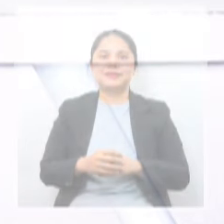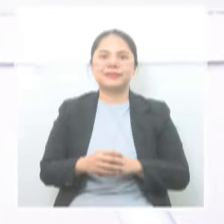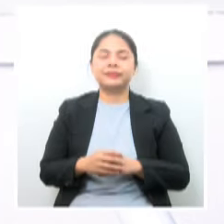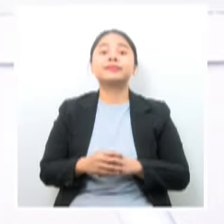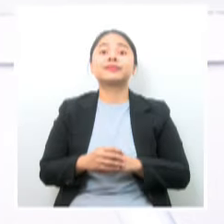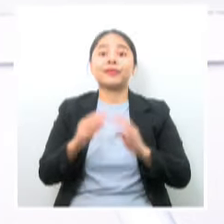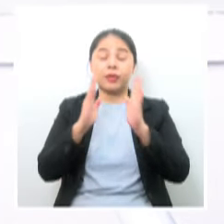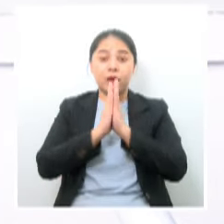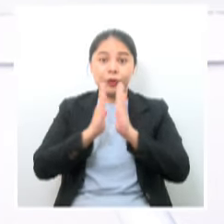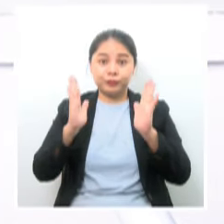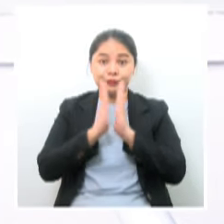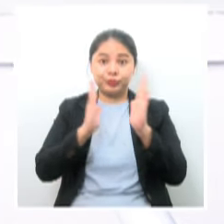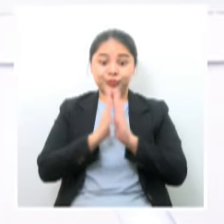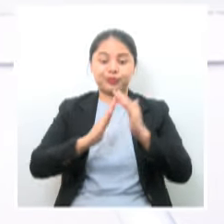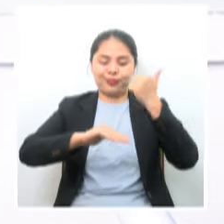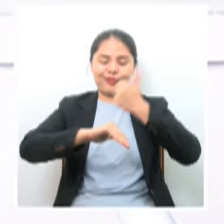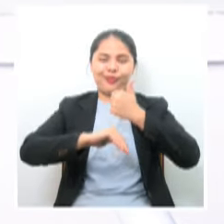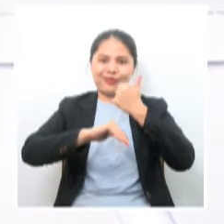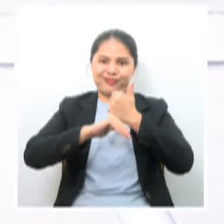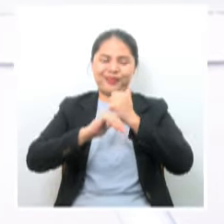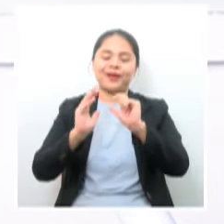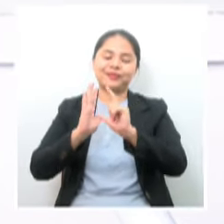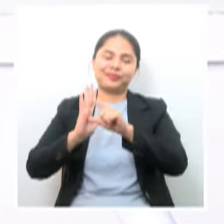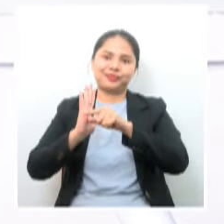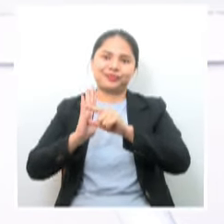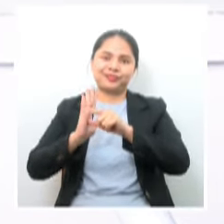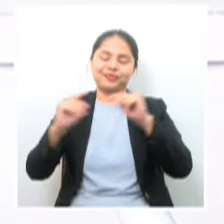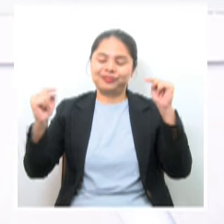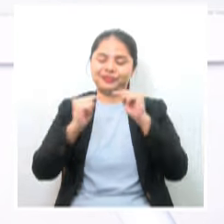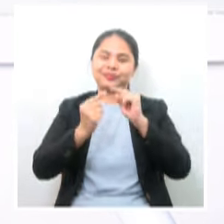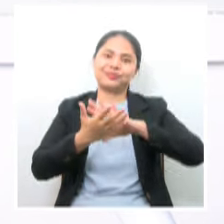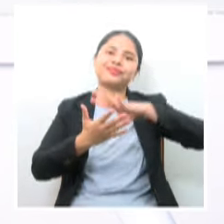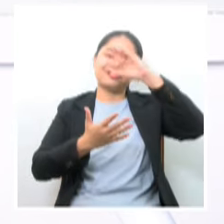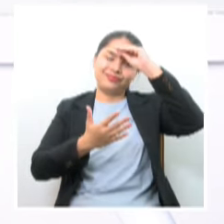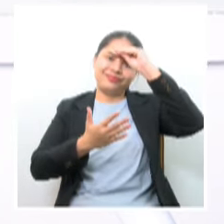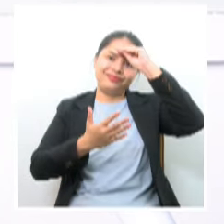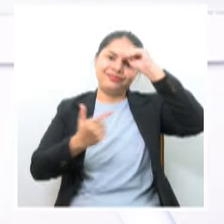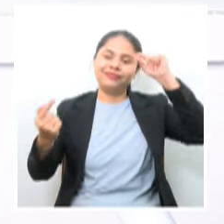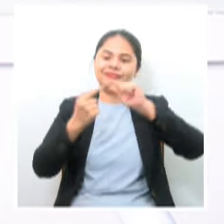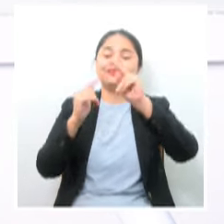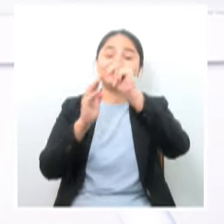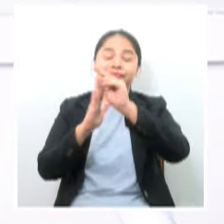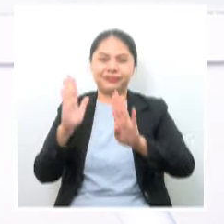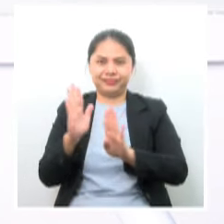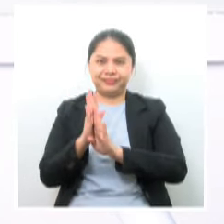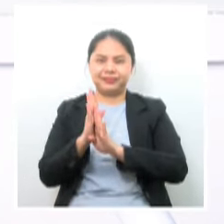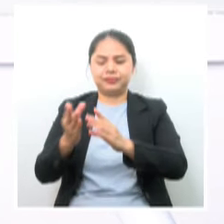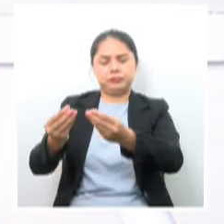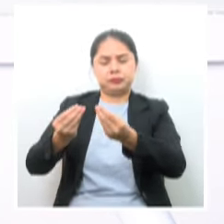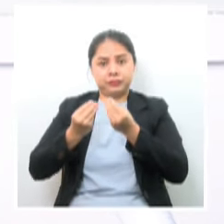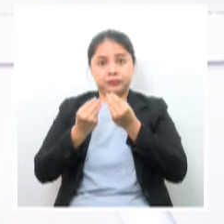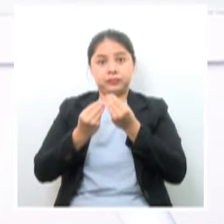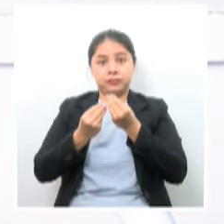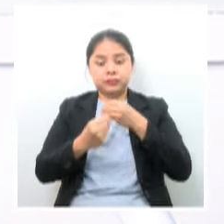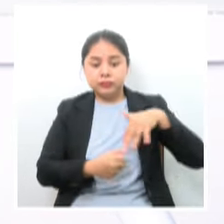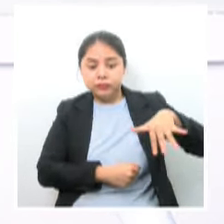ขอบพระคุณนะคะท่านว่าที่ร้อยตรีดร.ธนุวงศ์จินดาเลขาธิการคณะกรรมการการศึกษาขั้นพื้นฐานกับนโยบายนะคะที่มอบให้กับท่าน